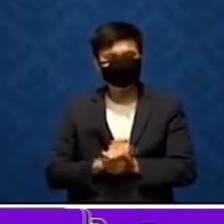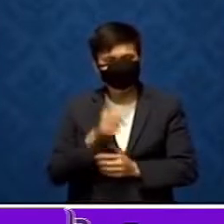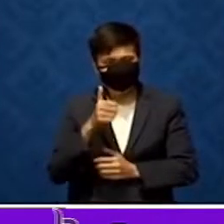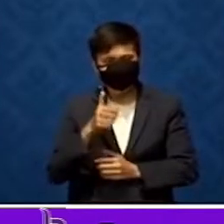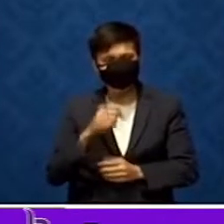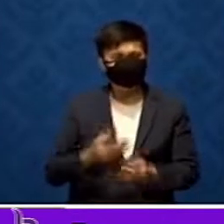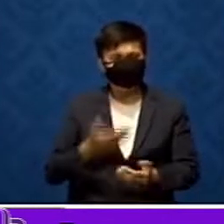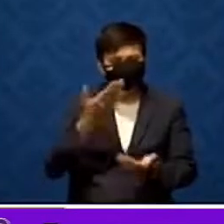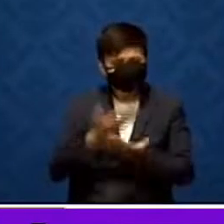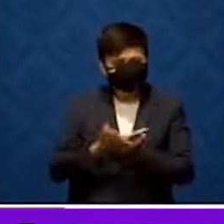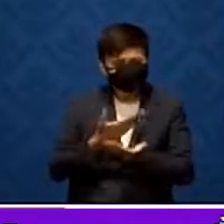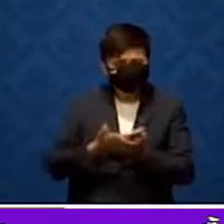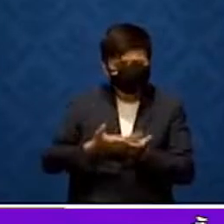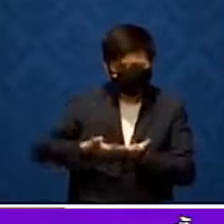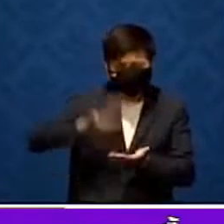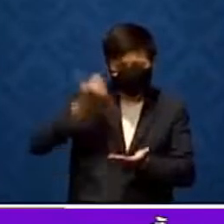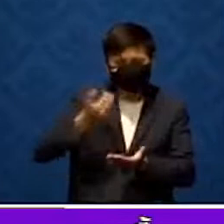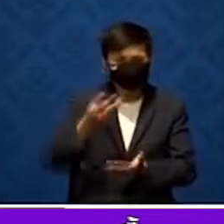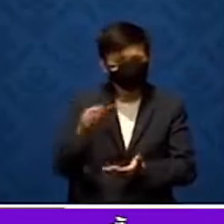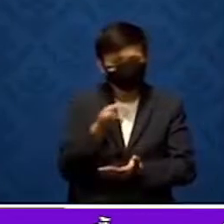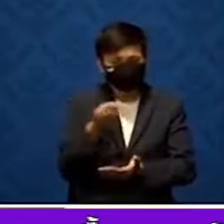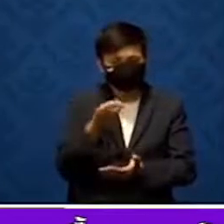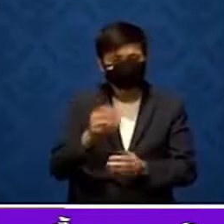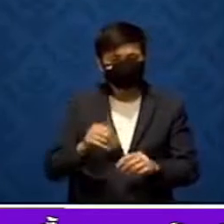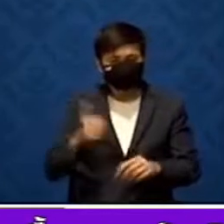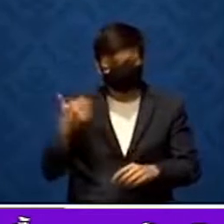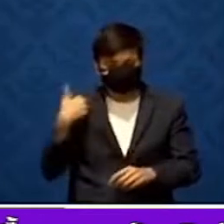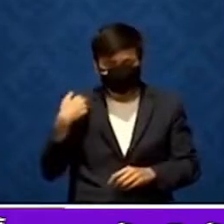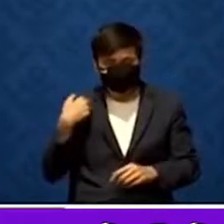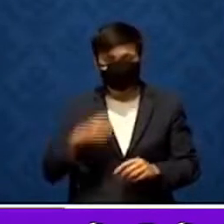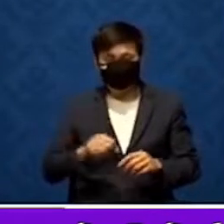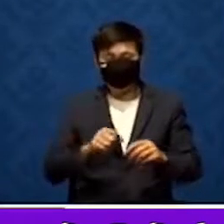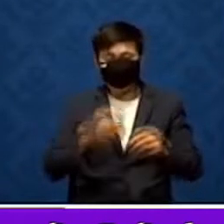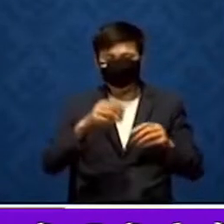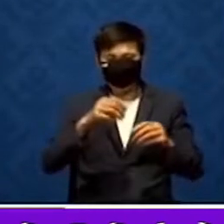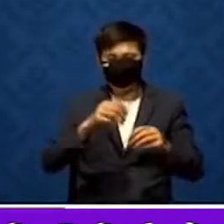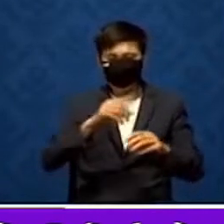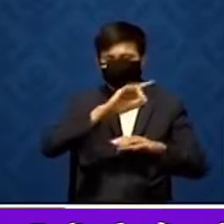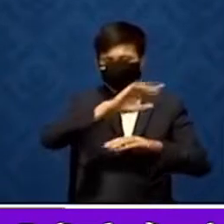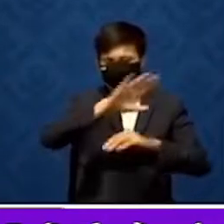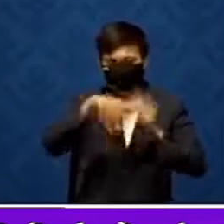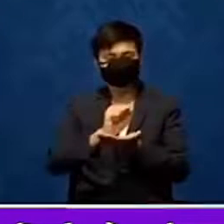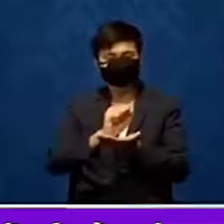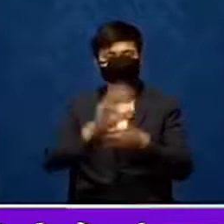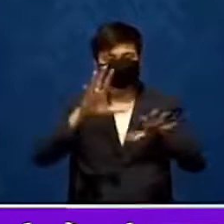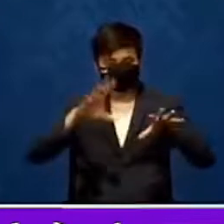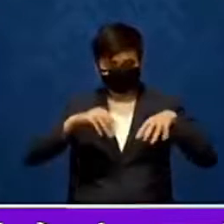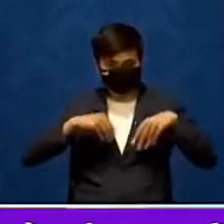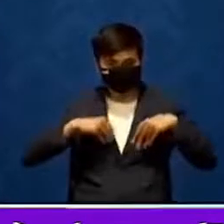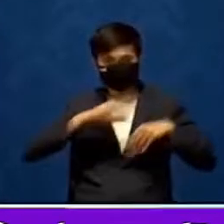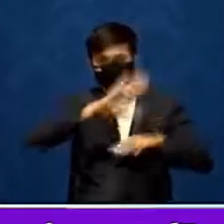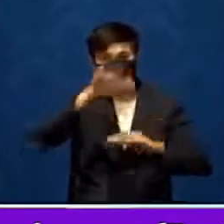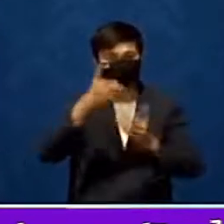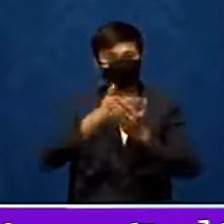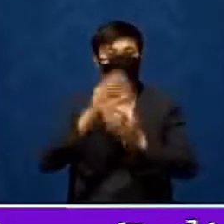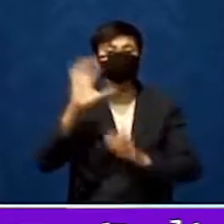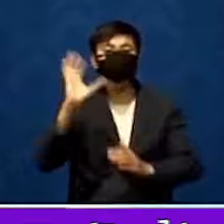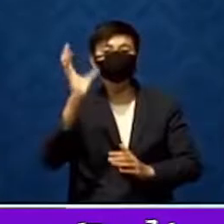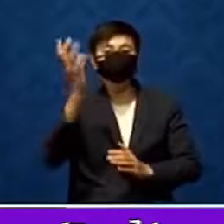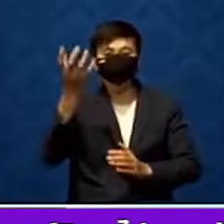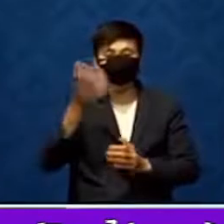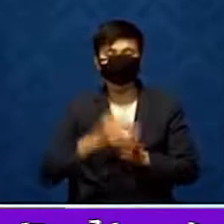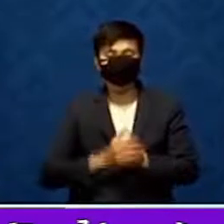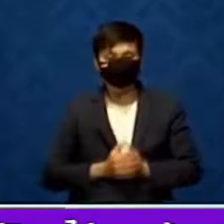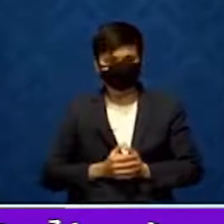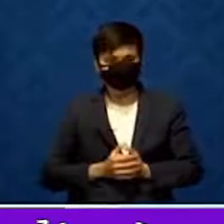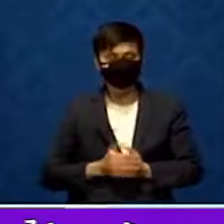ายประเทศในโลกมีการจัดอันดับเงินเฟ้อ137ประเทศประเทศไทยมีภาว